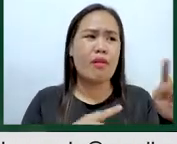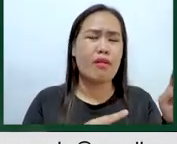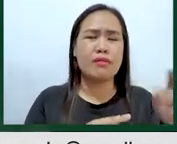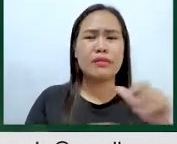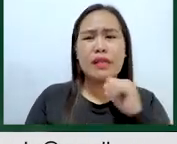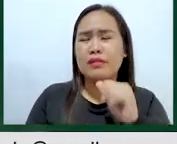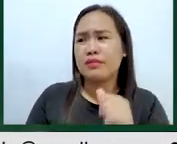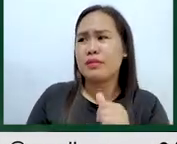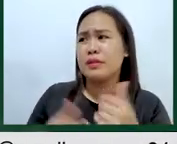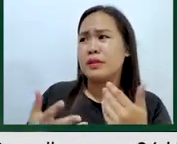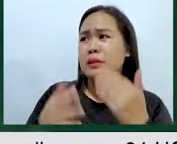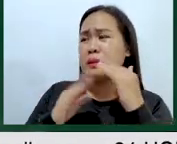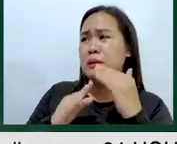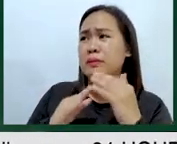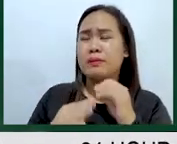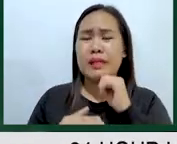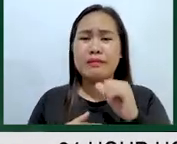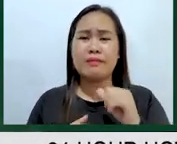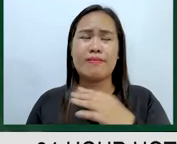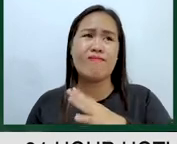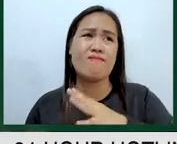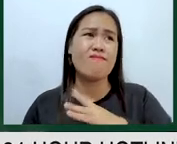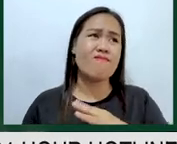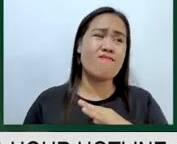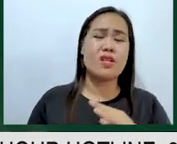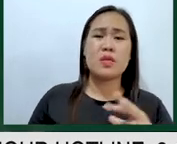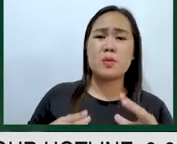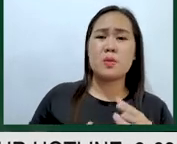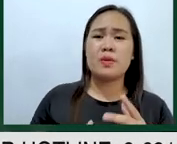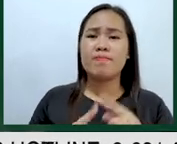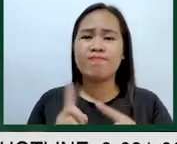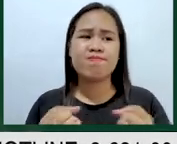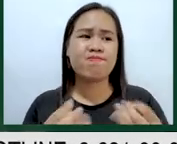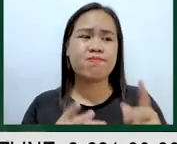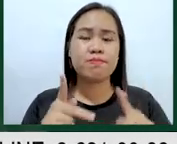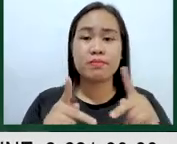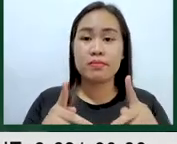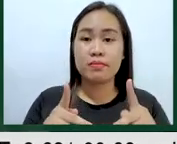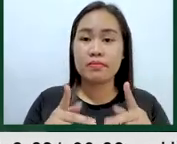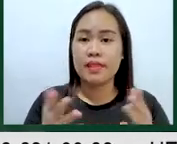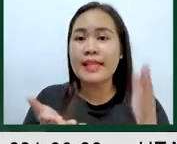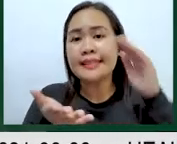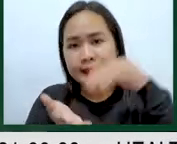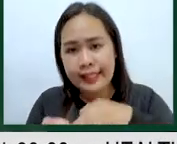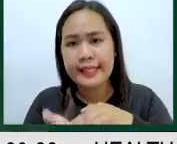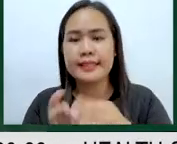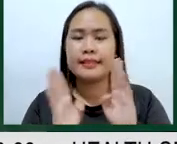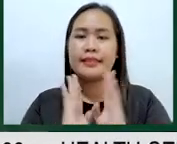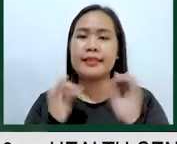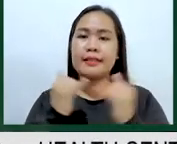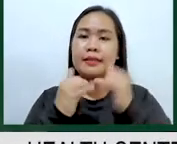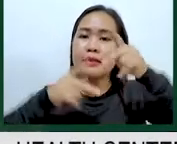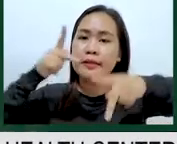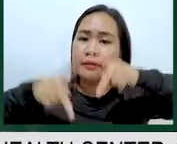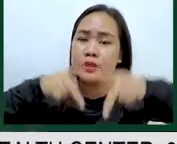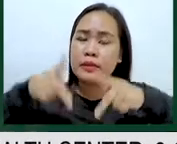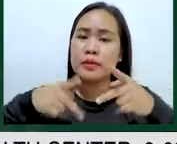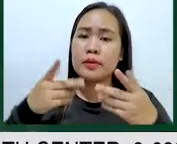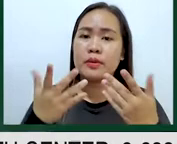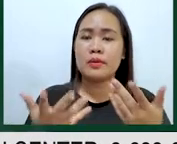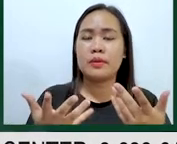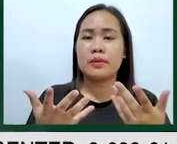masyado nagpakatiwala na lang or nagpakampante na meron akong ibang kausap. So, again, no, mga kabarangay,